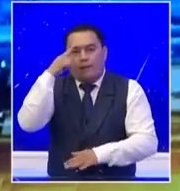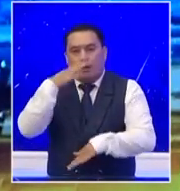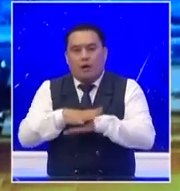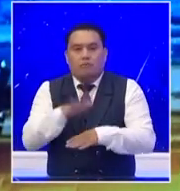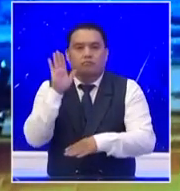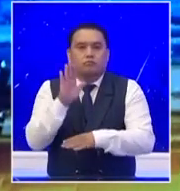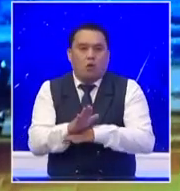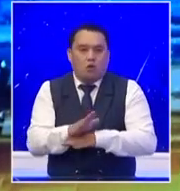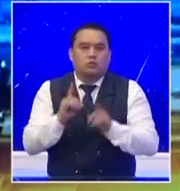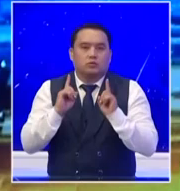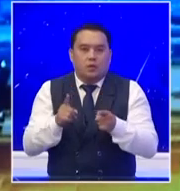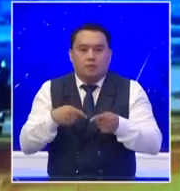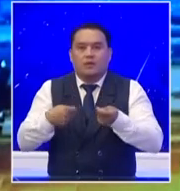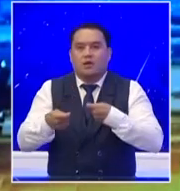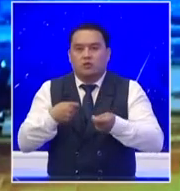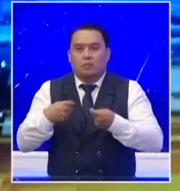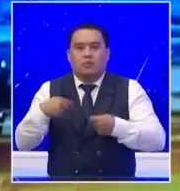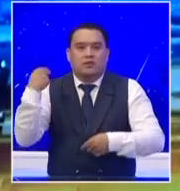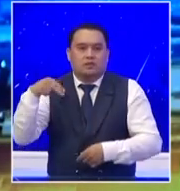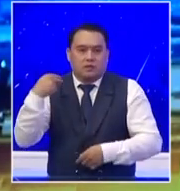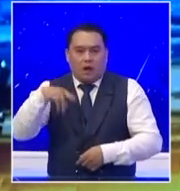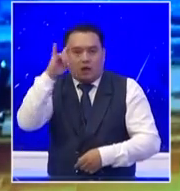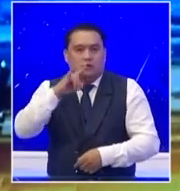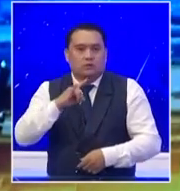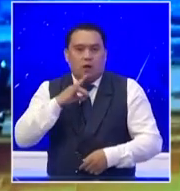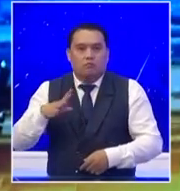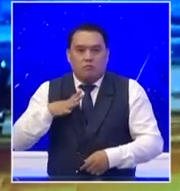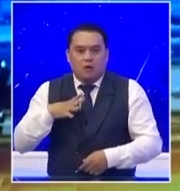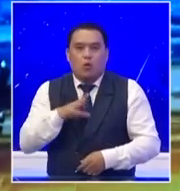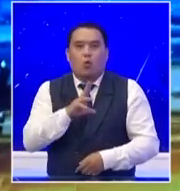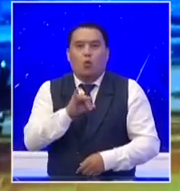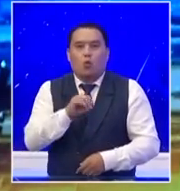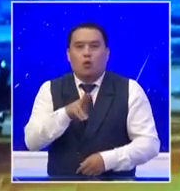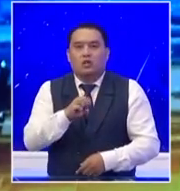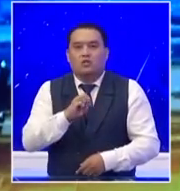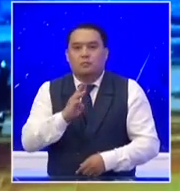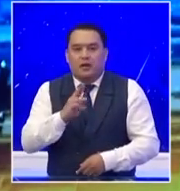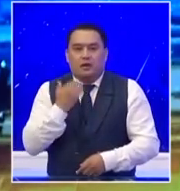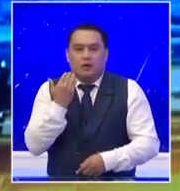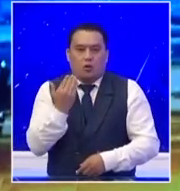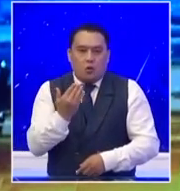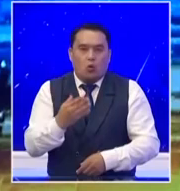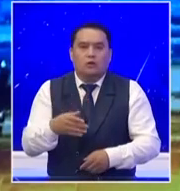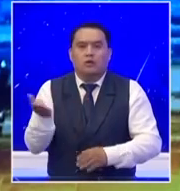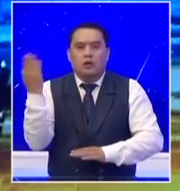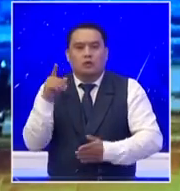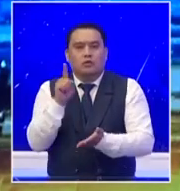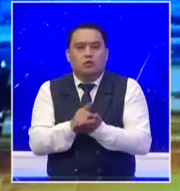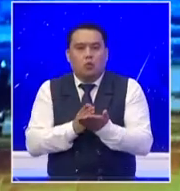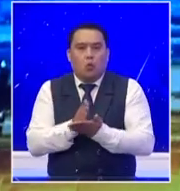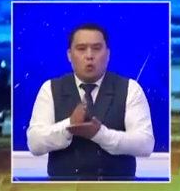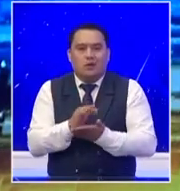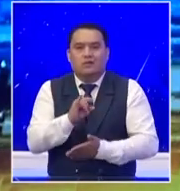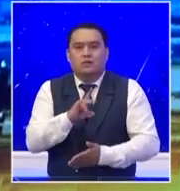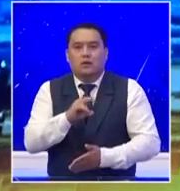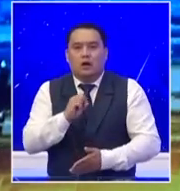Амандыка Баталова и по согласованию с администрацией президента Казахстана им стал Куанышбек Кашкенбаев. Ранее эту должность занимал